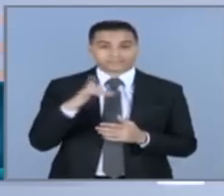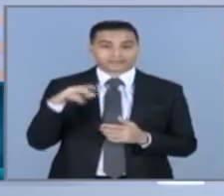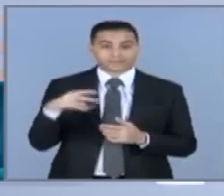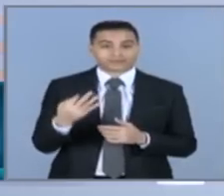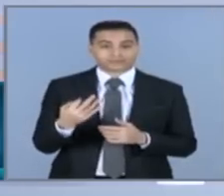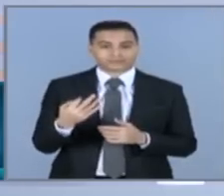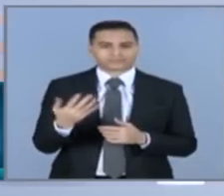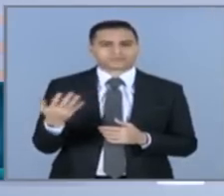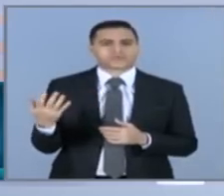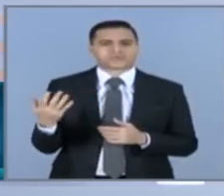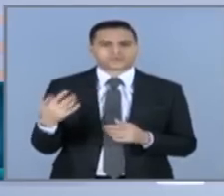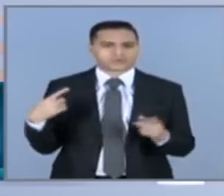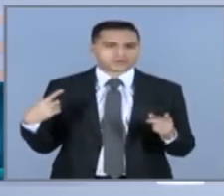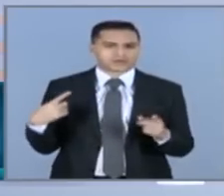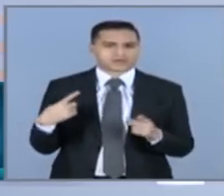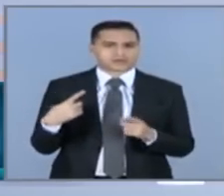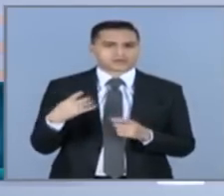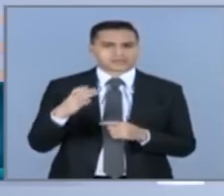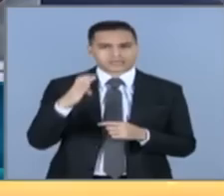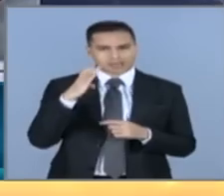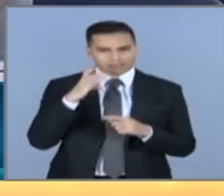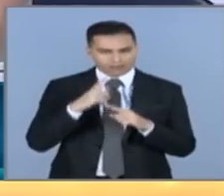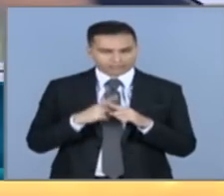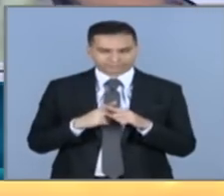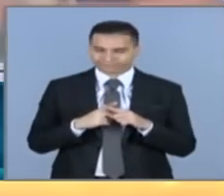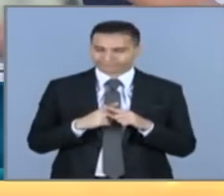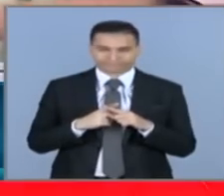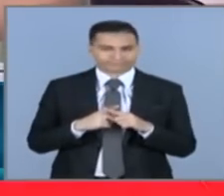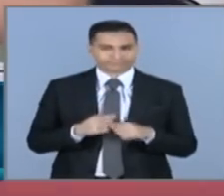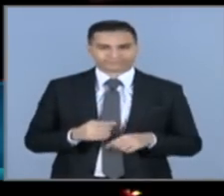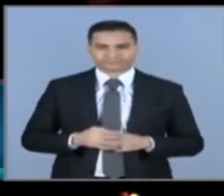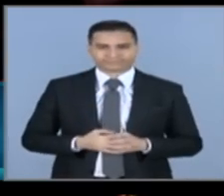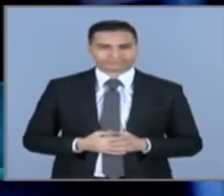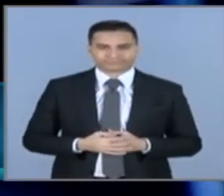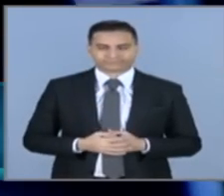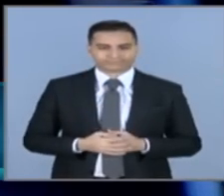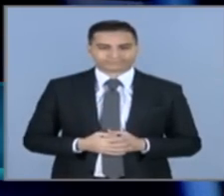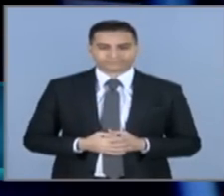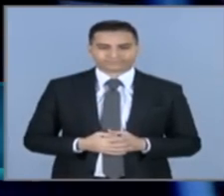138. 138 إجابة خاطئة.